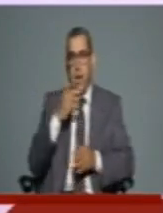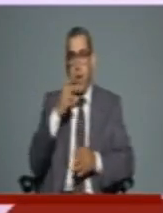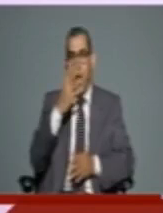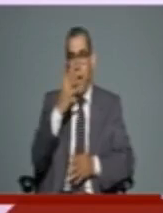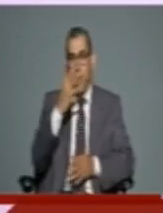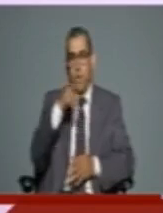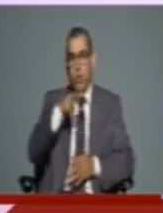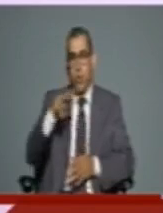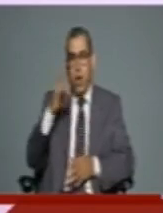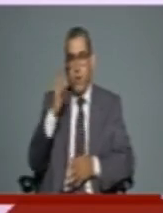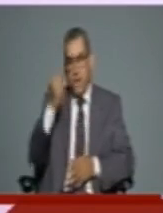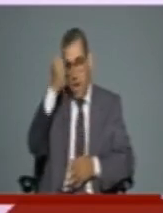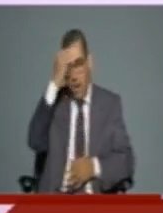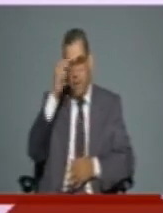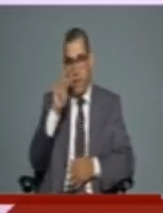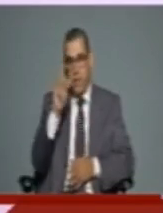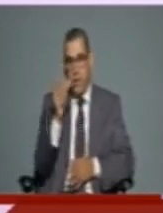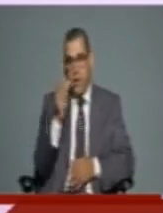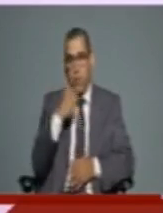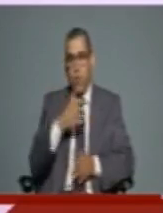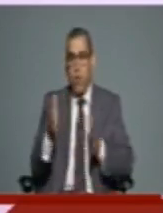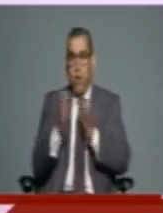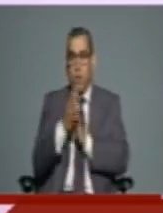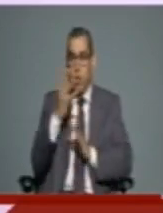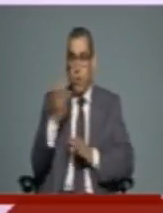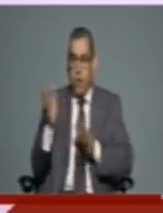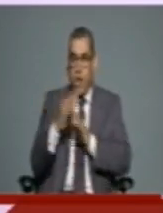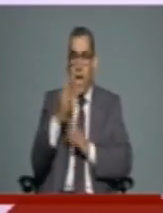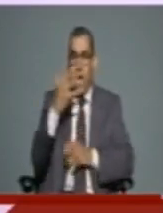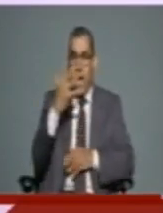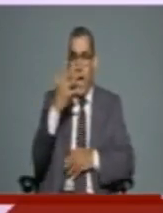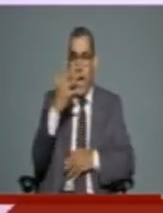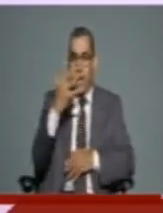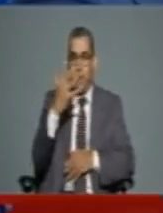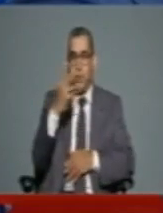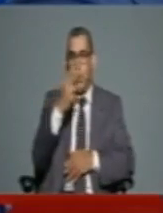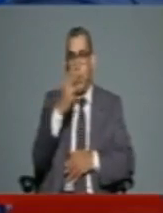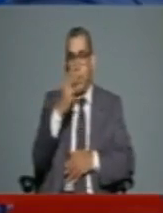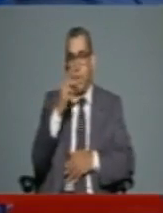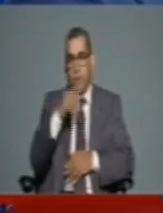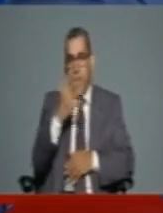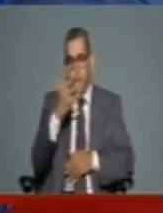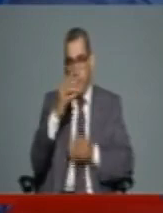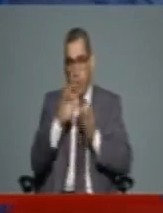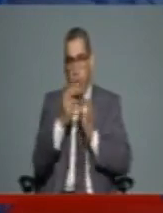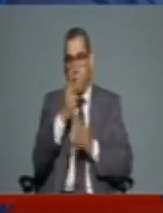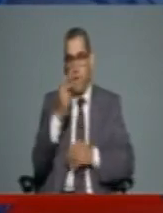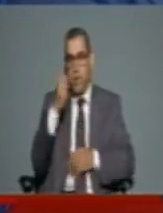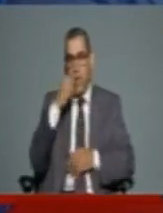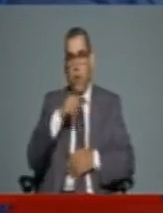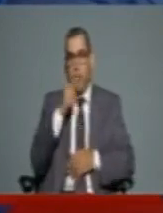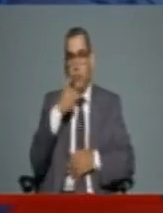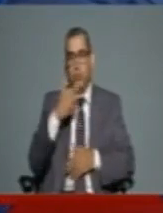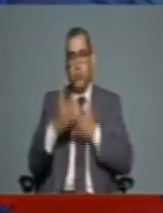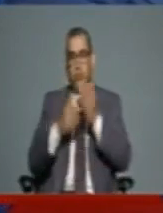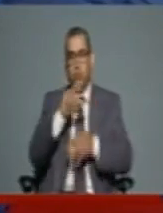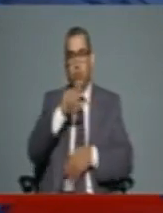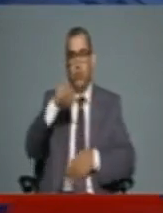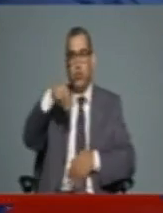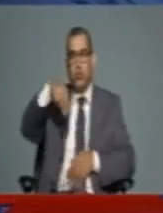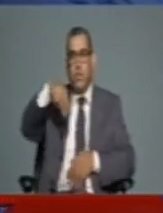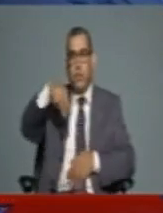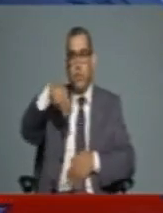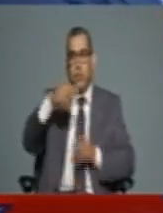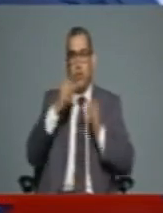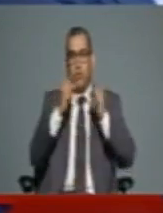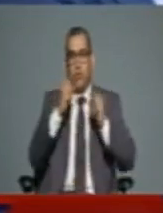4.8 أو 4,850,000 طن. لو زدنا 400 هيبقى 5.2. دول يدونا 8 شهور احتياطي